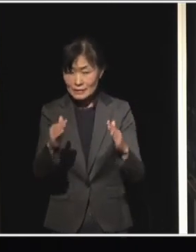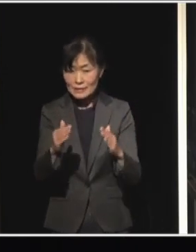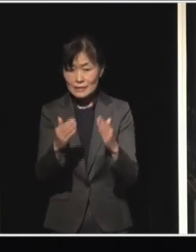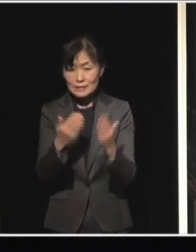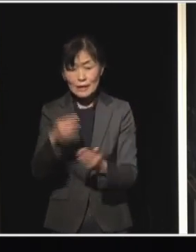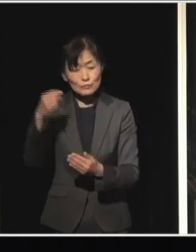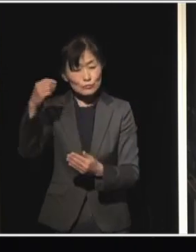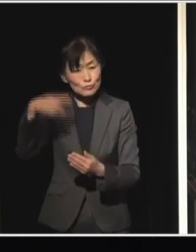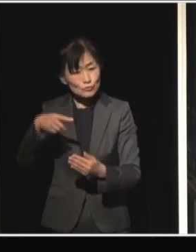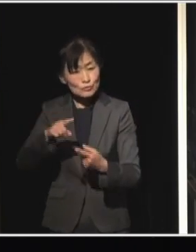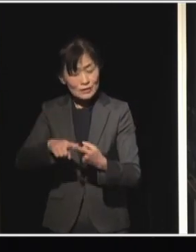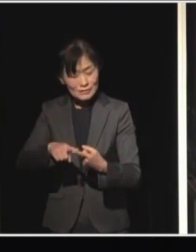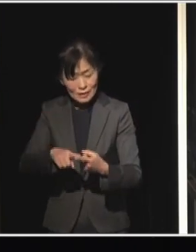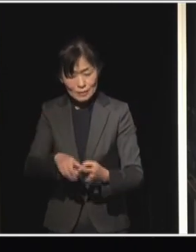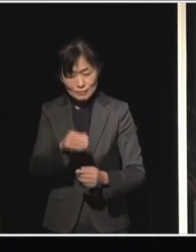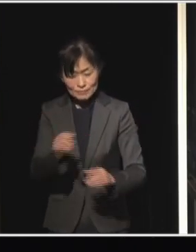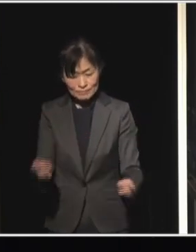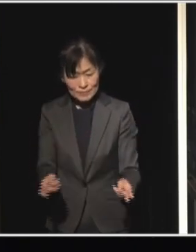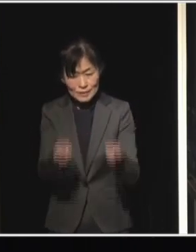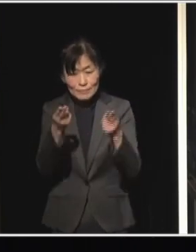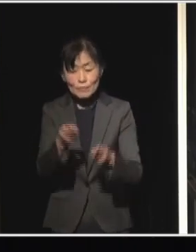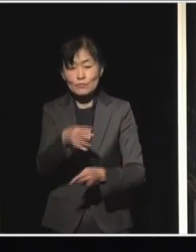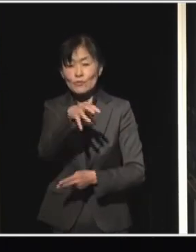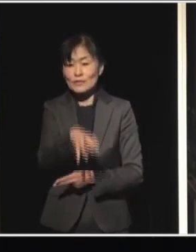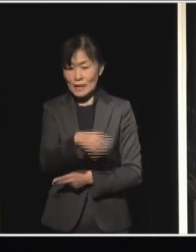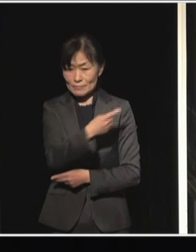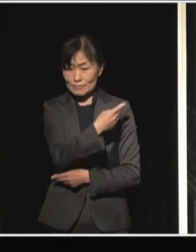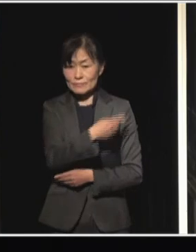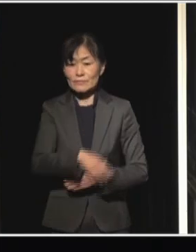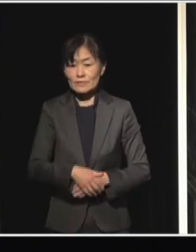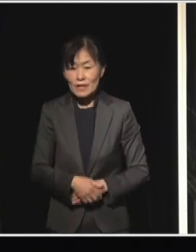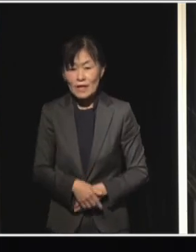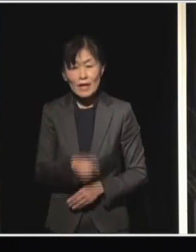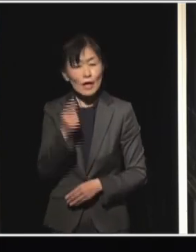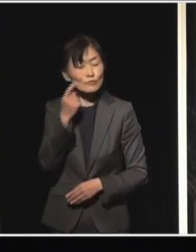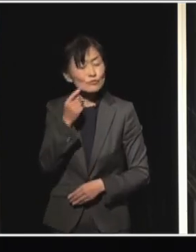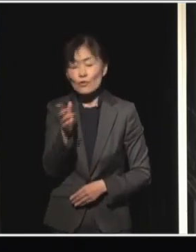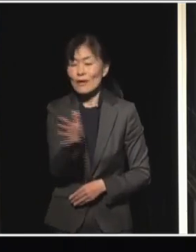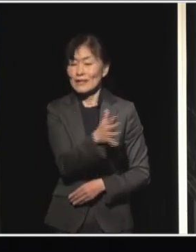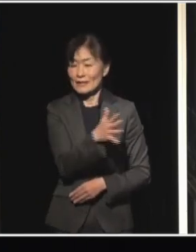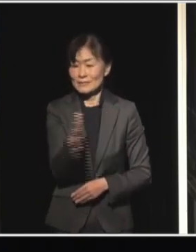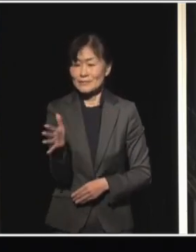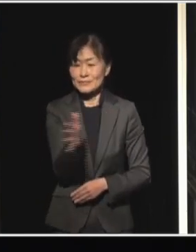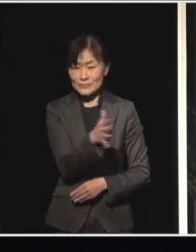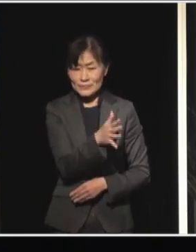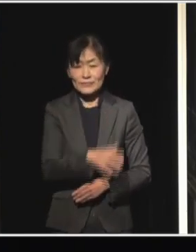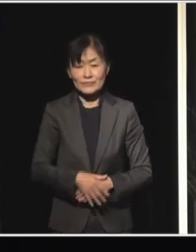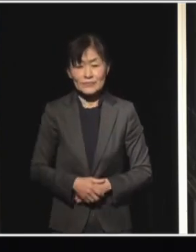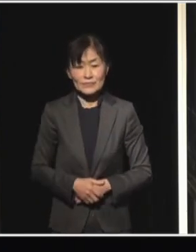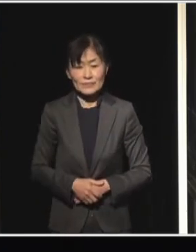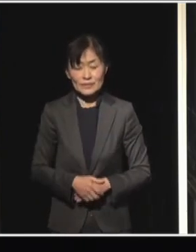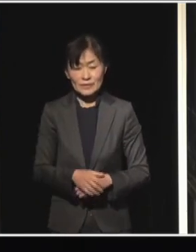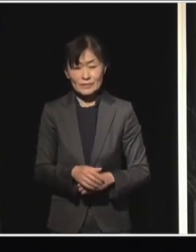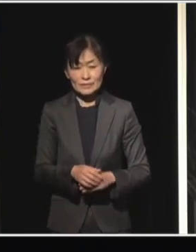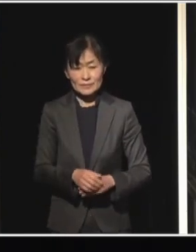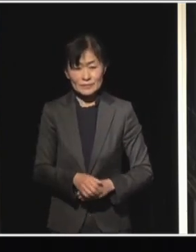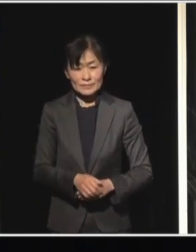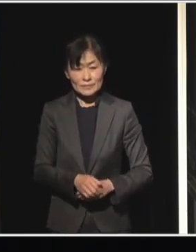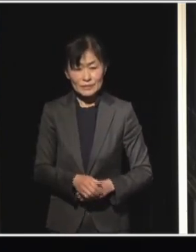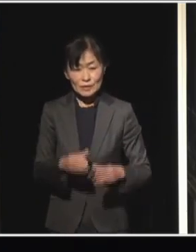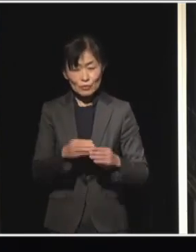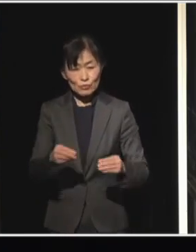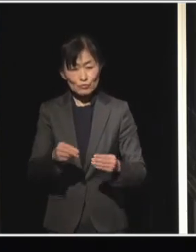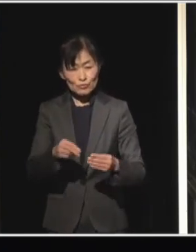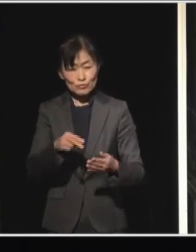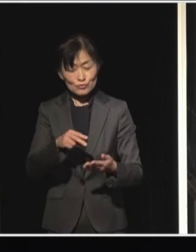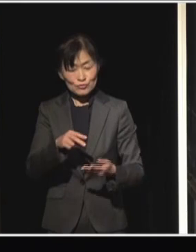もう機関でありますのでまあ手間とか嘘は書いてないんですで厚生労働省国立感染症